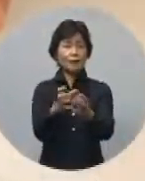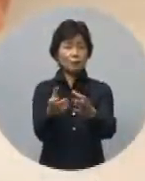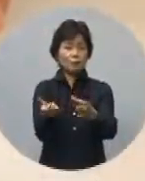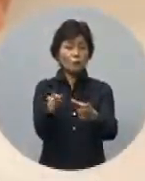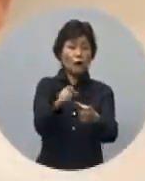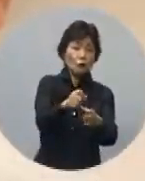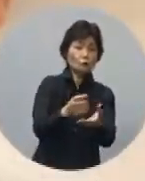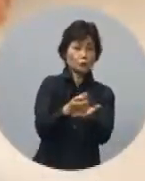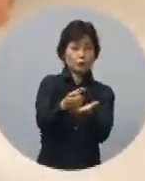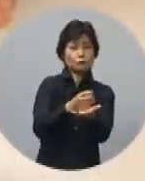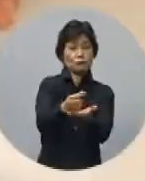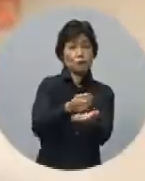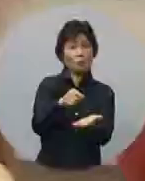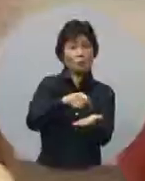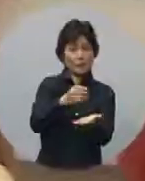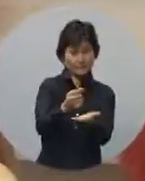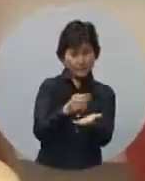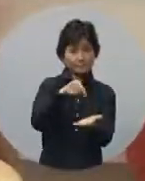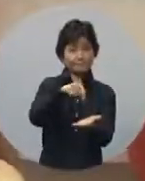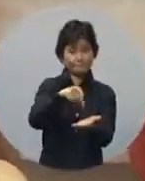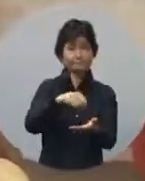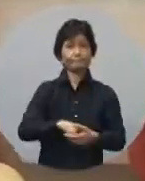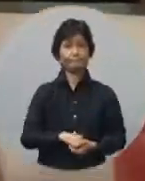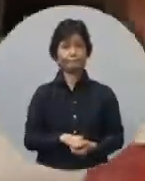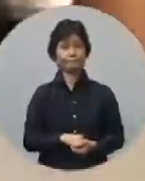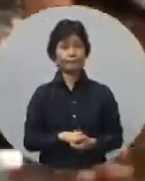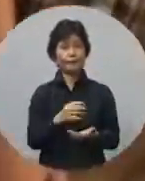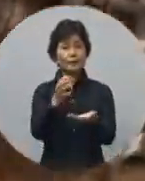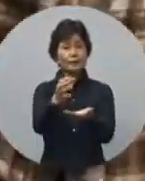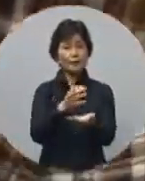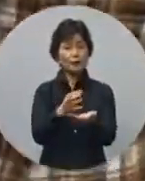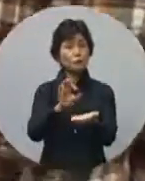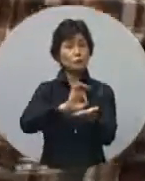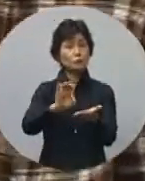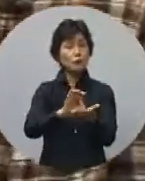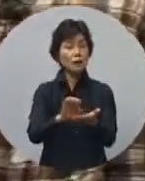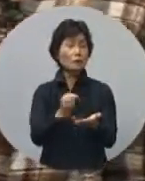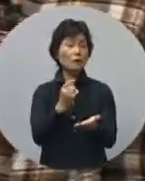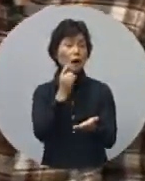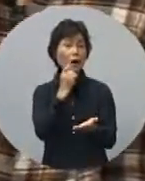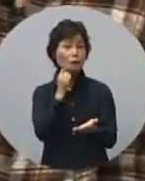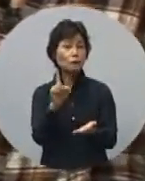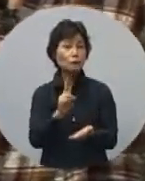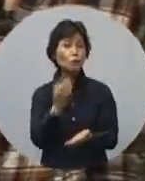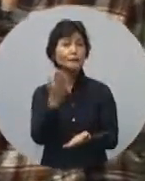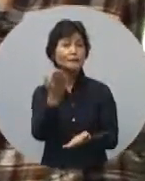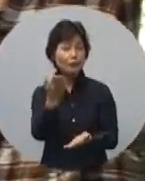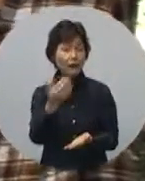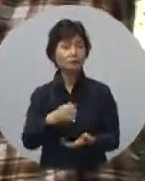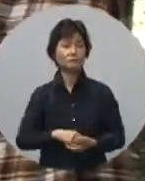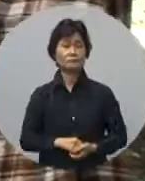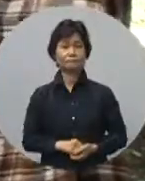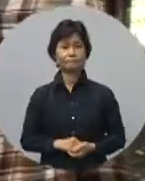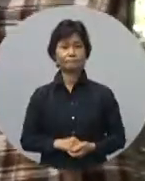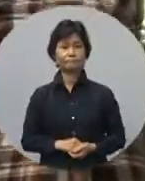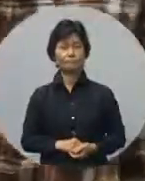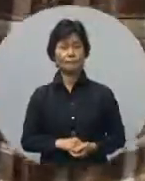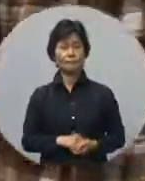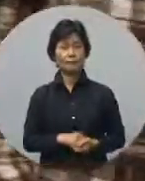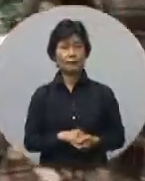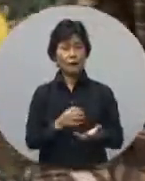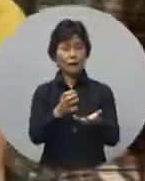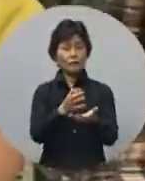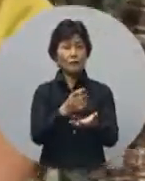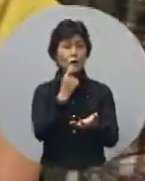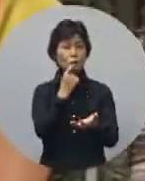きすりおろします。 大根を使うとタレはどんな味になるんですか？ そうですね、ちょっとね、大